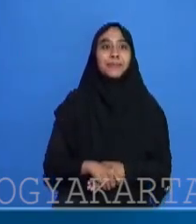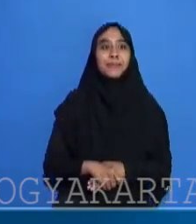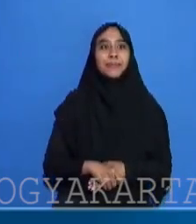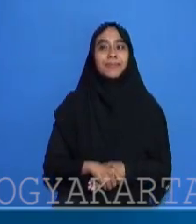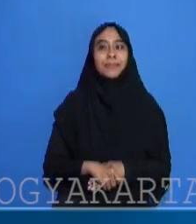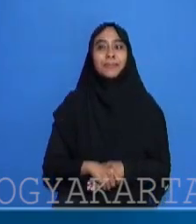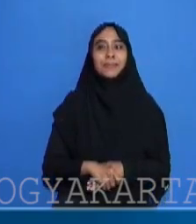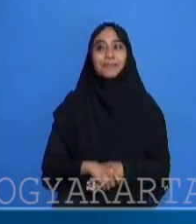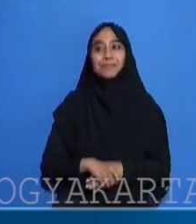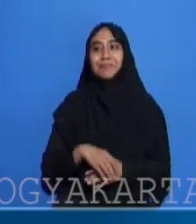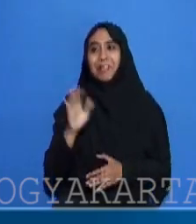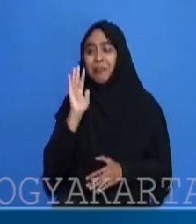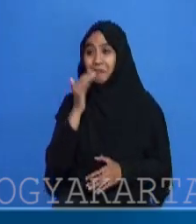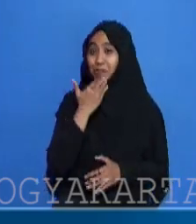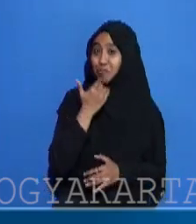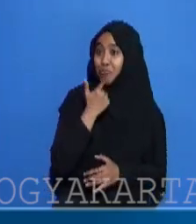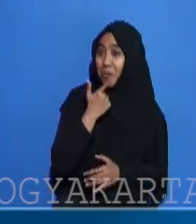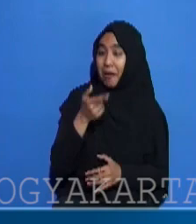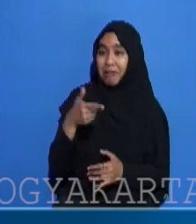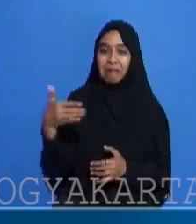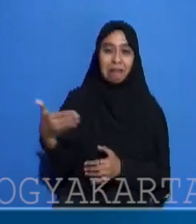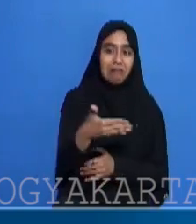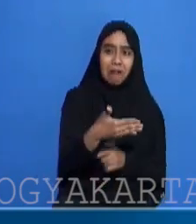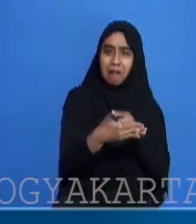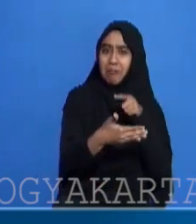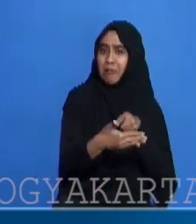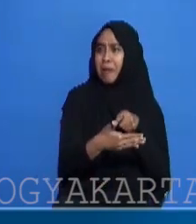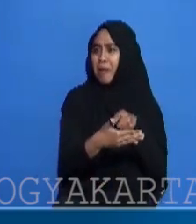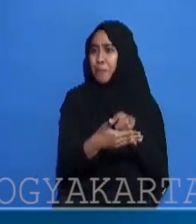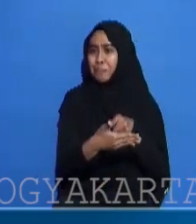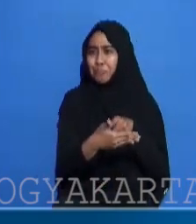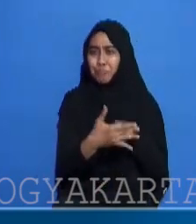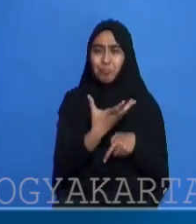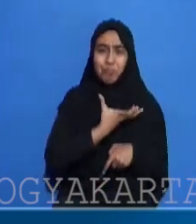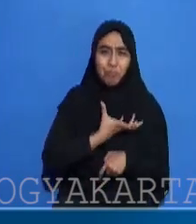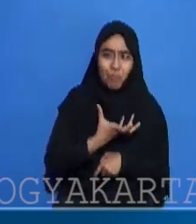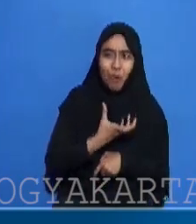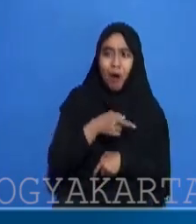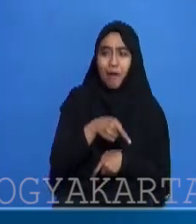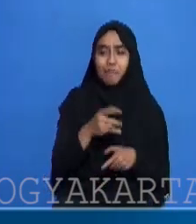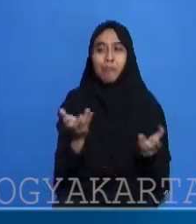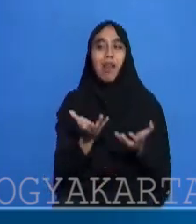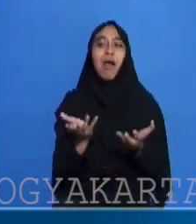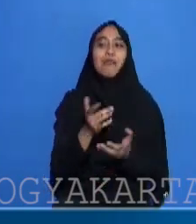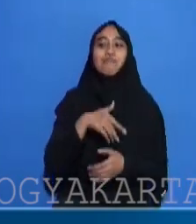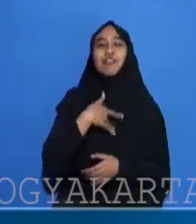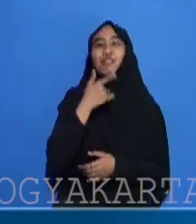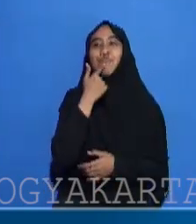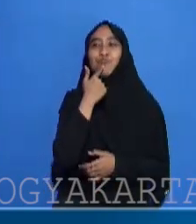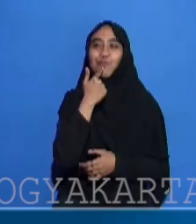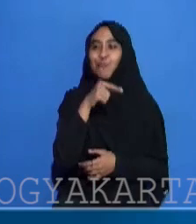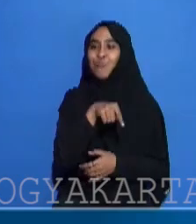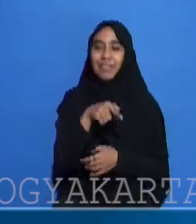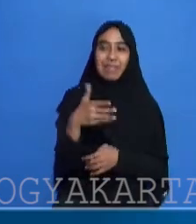Hey hey hey, nyobain kuliner olahan ikan satu ini dijamin nagih banget. Gimana gak nagih coba?